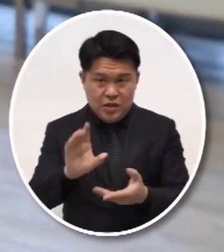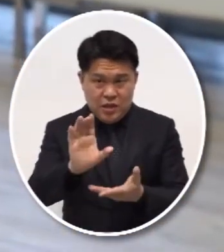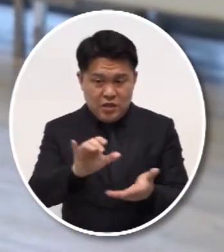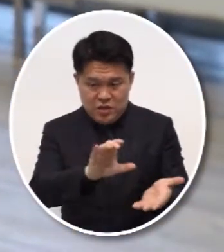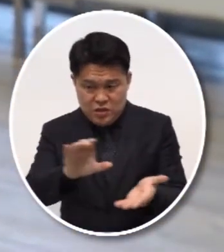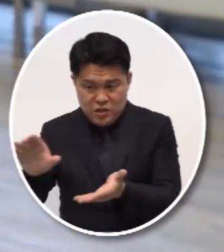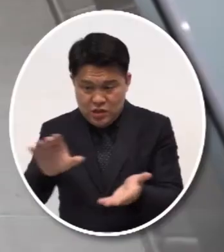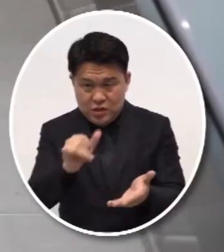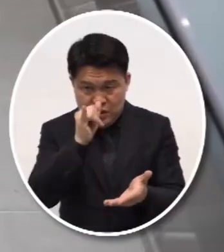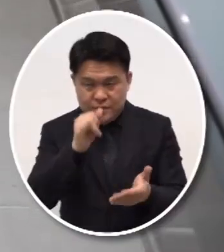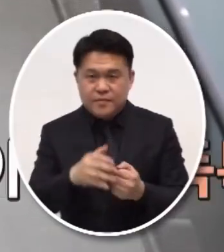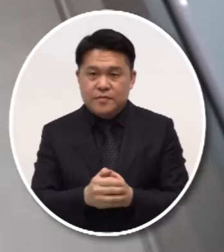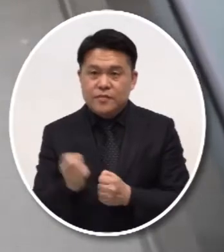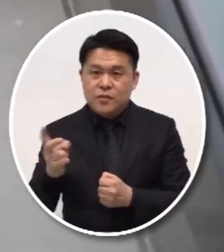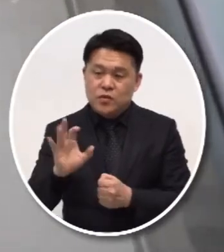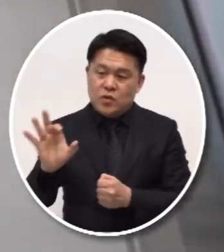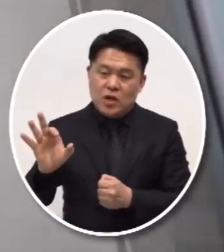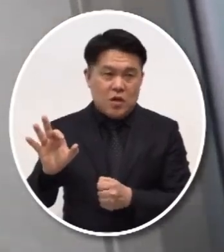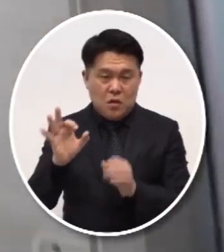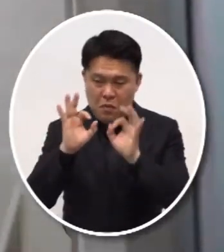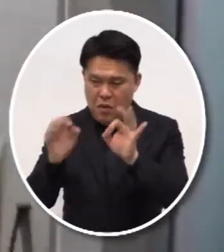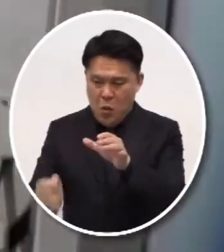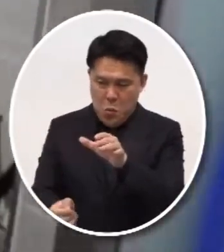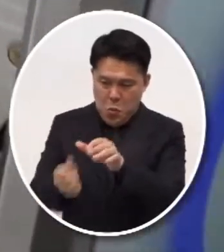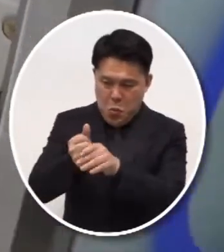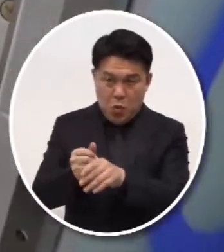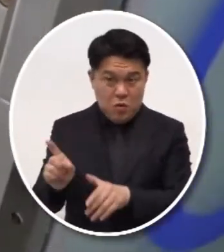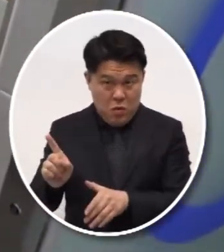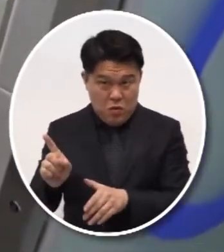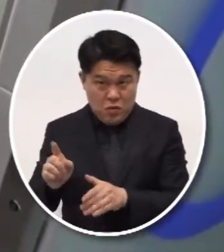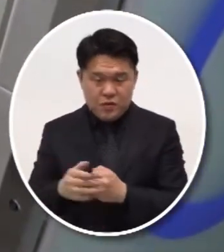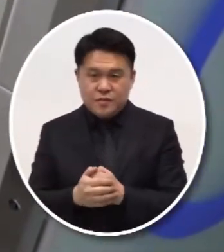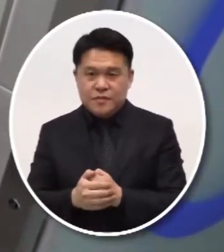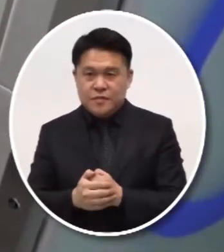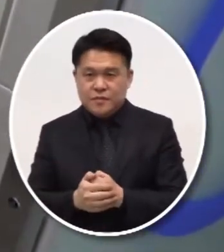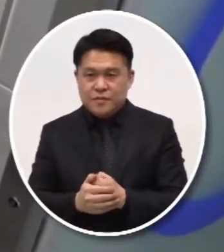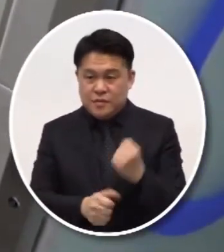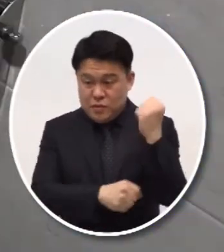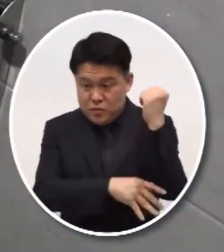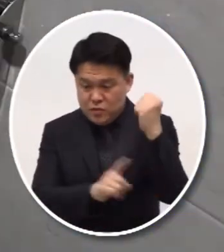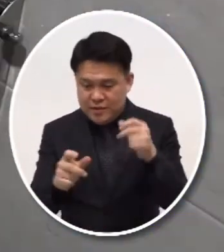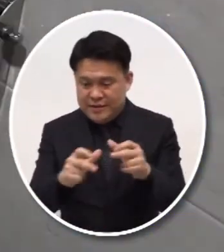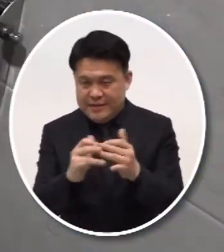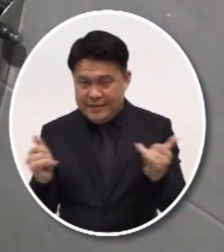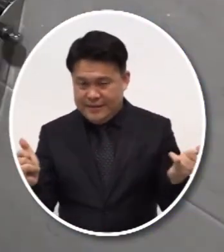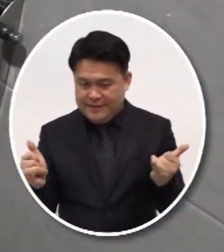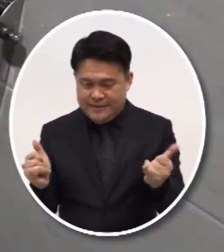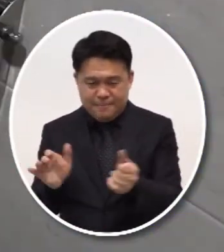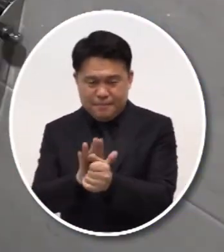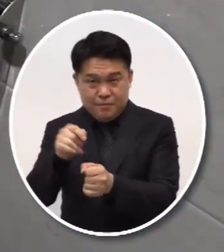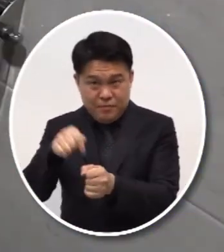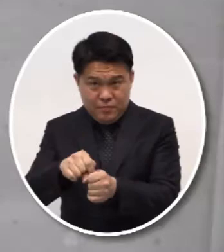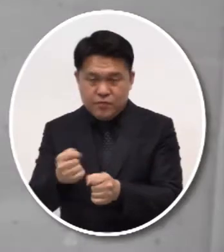있습니다. 화장실 시설도 조금 독특하죠? 기본적으로 장애인들을 고려한